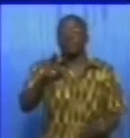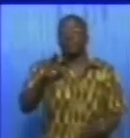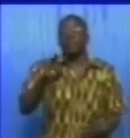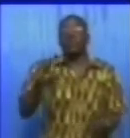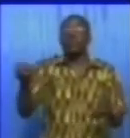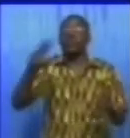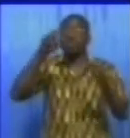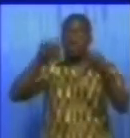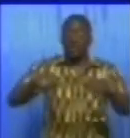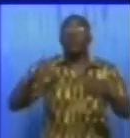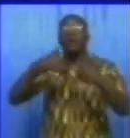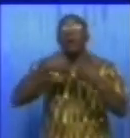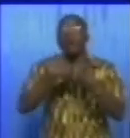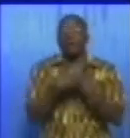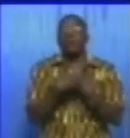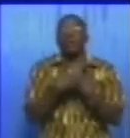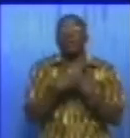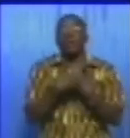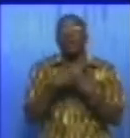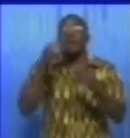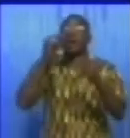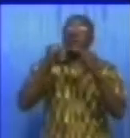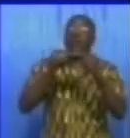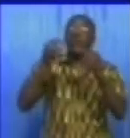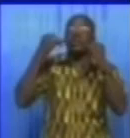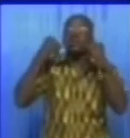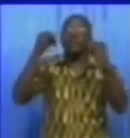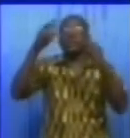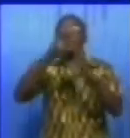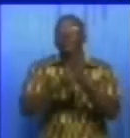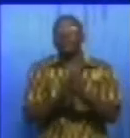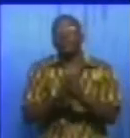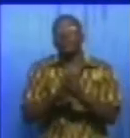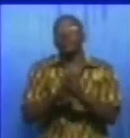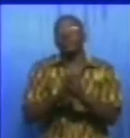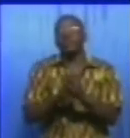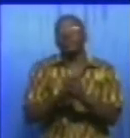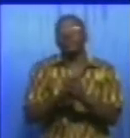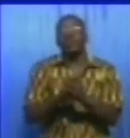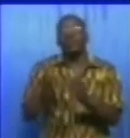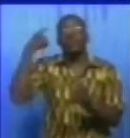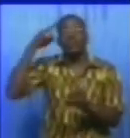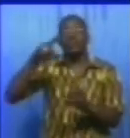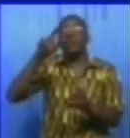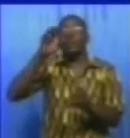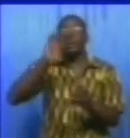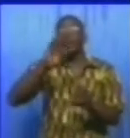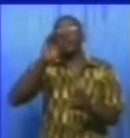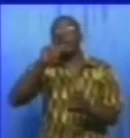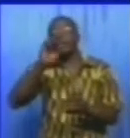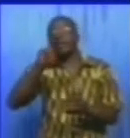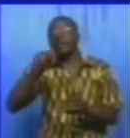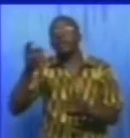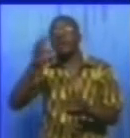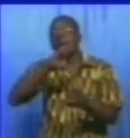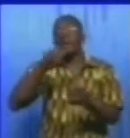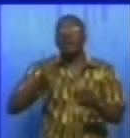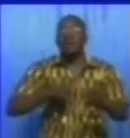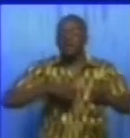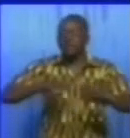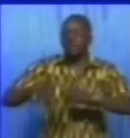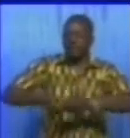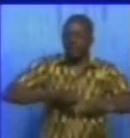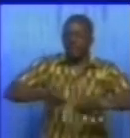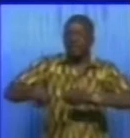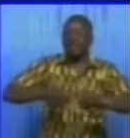devrez disposer du même niveau d'information sur le PAPS et FTP et maîtriser les rôles